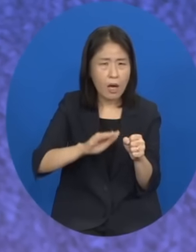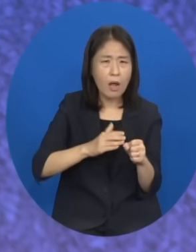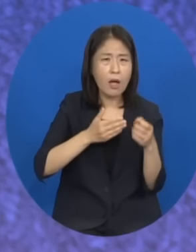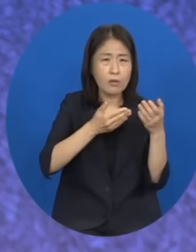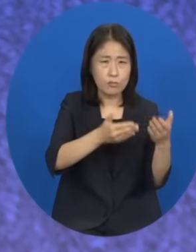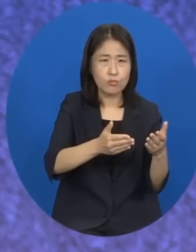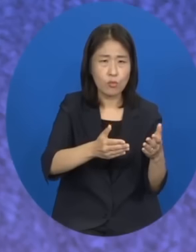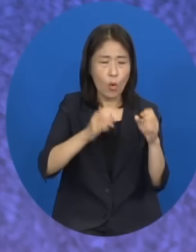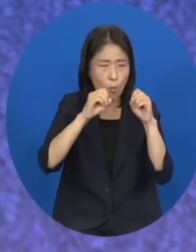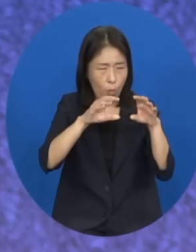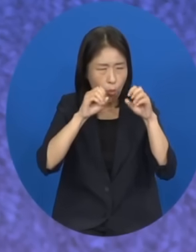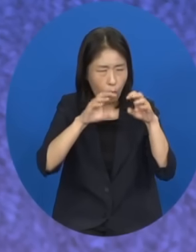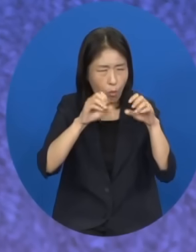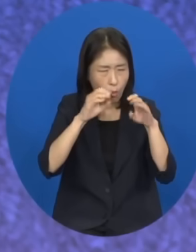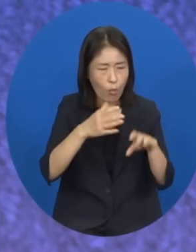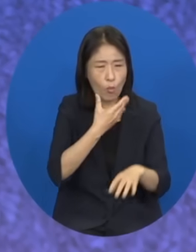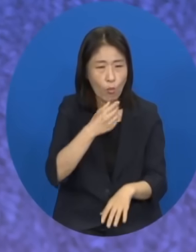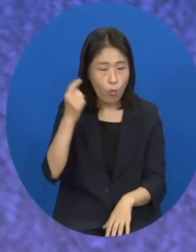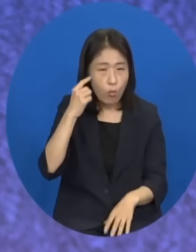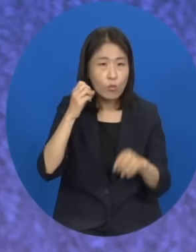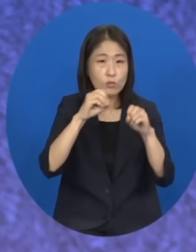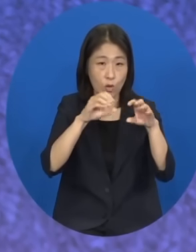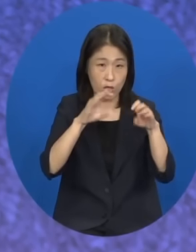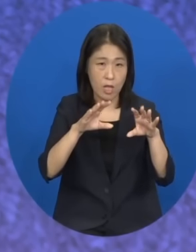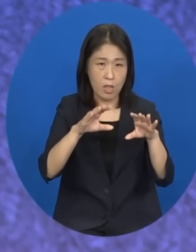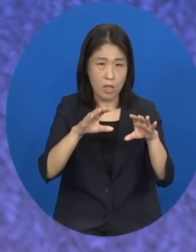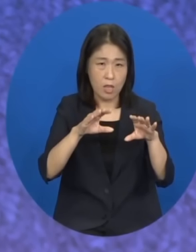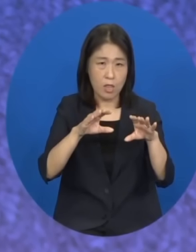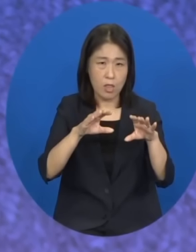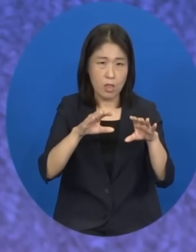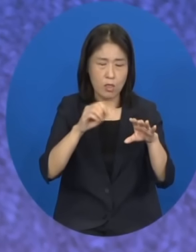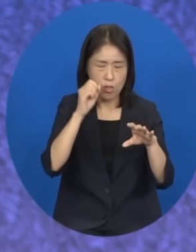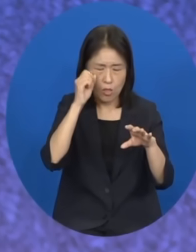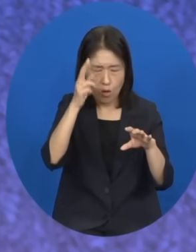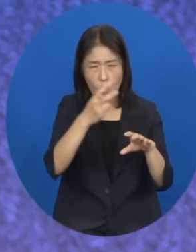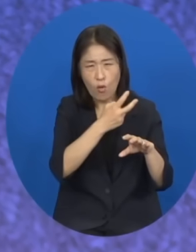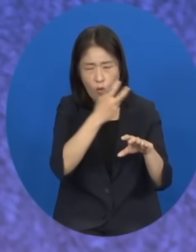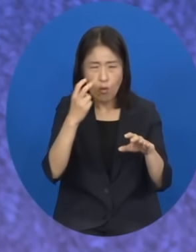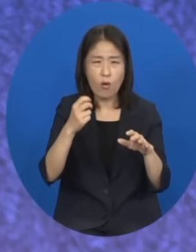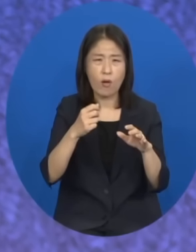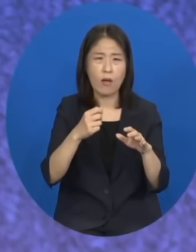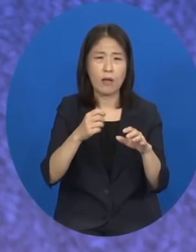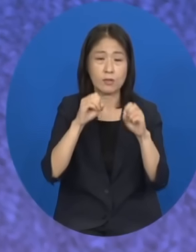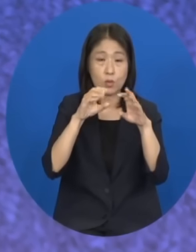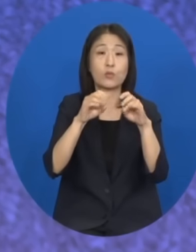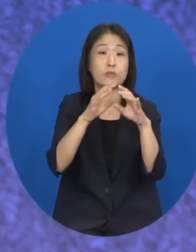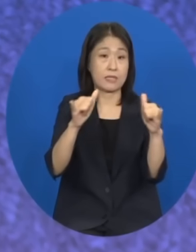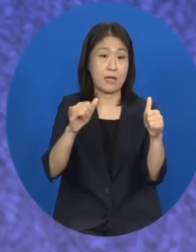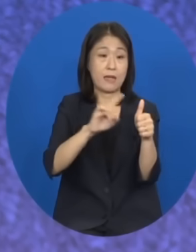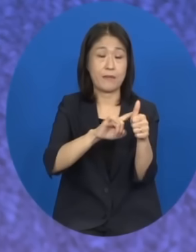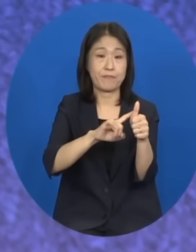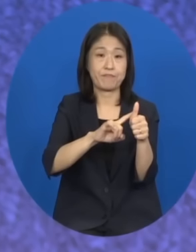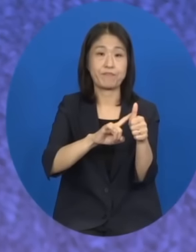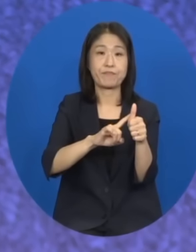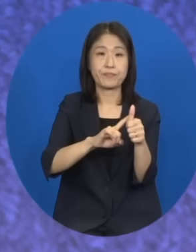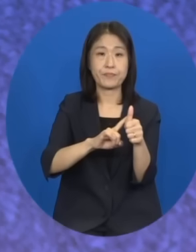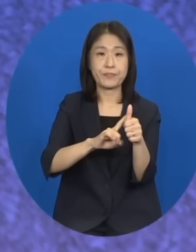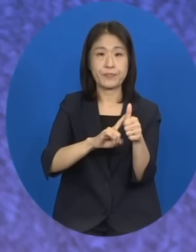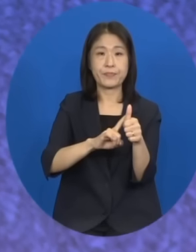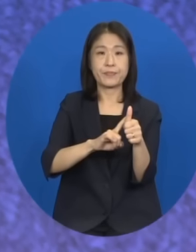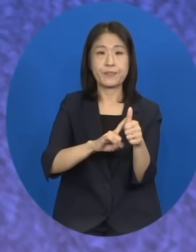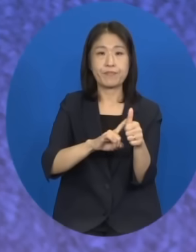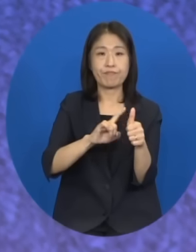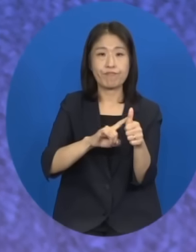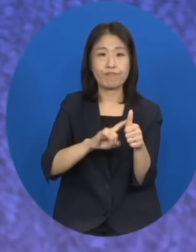전했던 그런 정말 훌륭한 선교사님이죠. 근데 그분이 어릴 때 어떻게 살았던 곳인지는